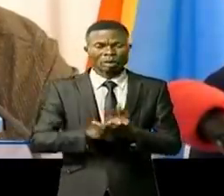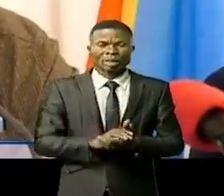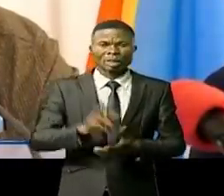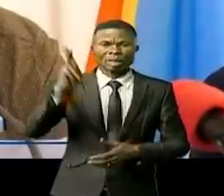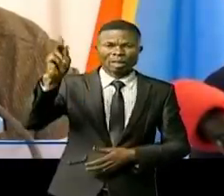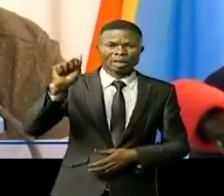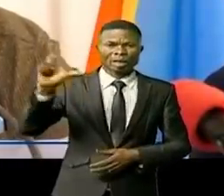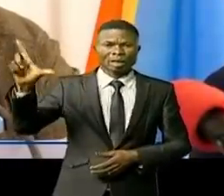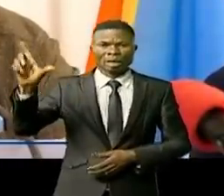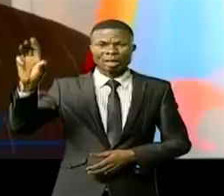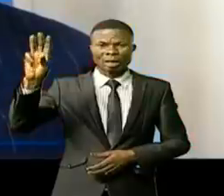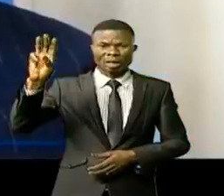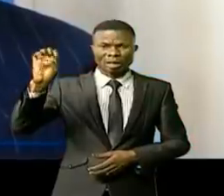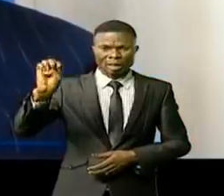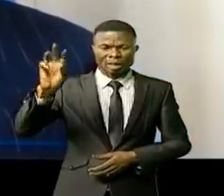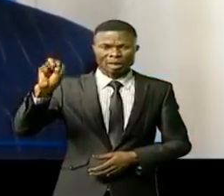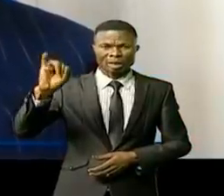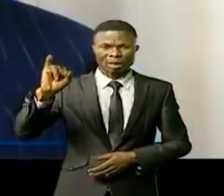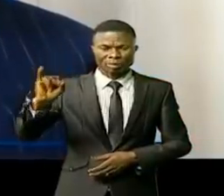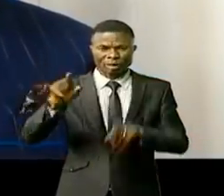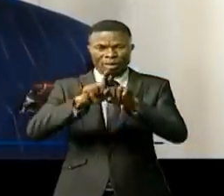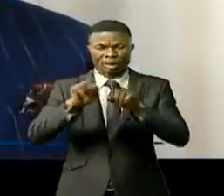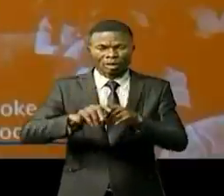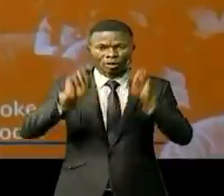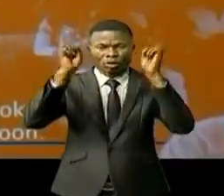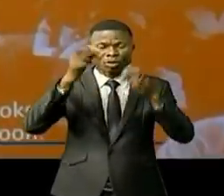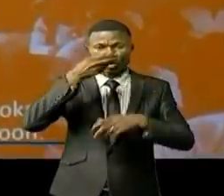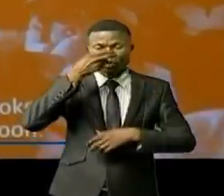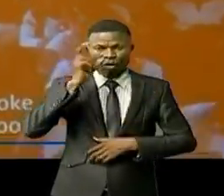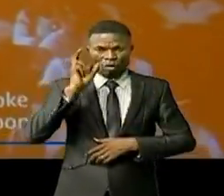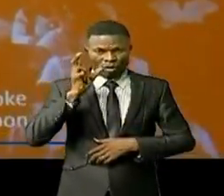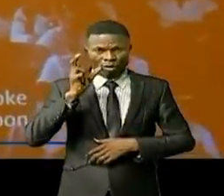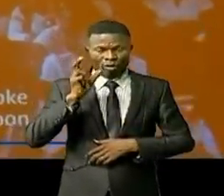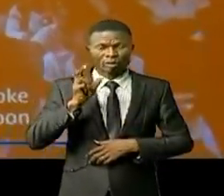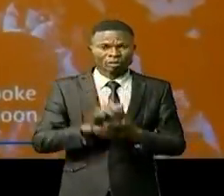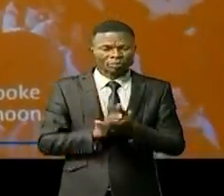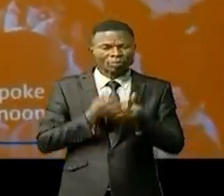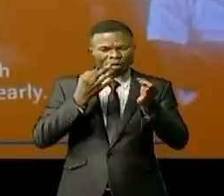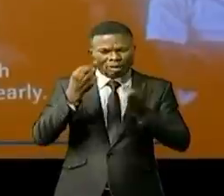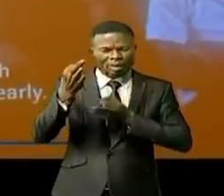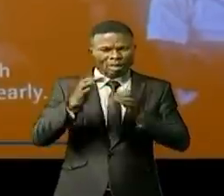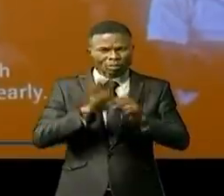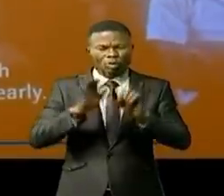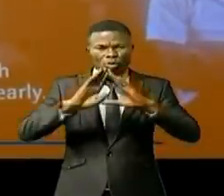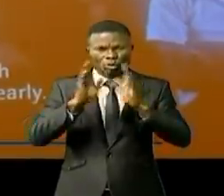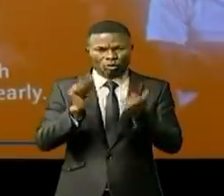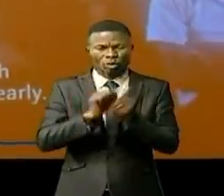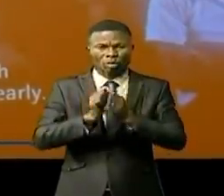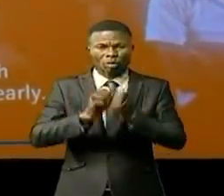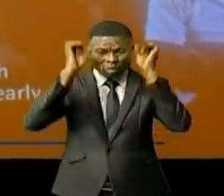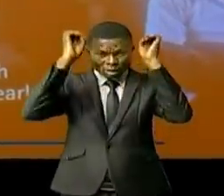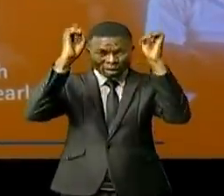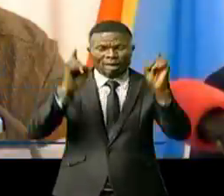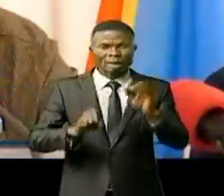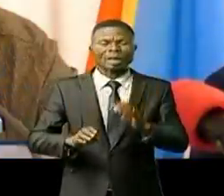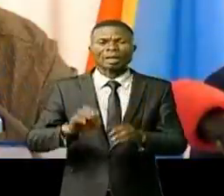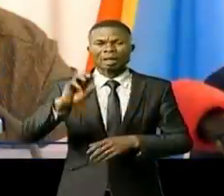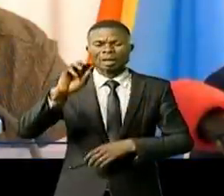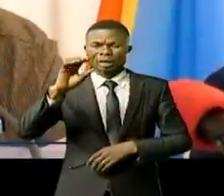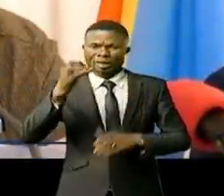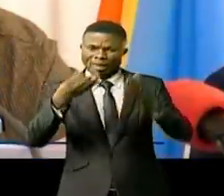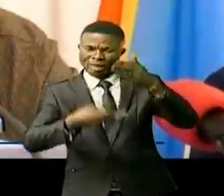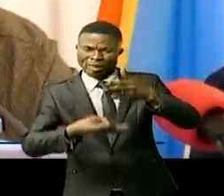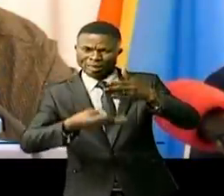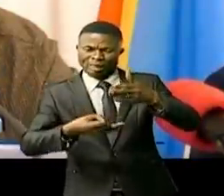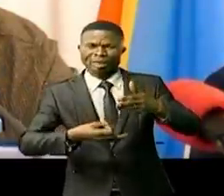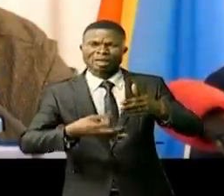Uvira, Bunia et Bukavu, pour diffuser les leçons de toutes les branches d'apprentissage de l'éducation de base non formelle sur les radios locales